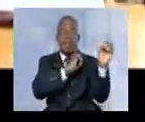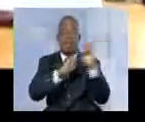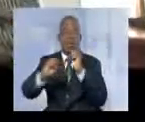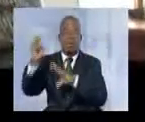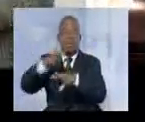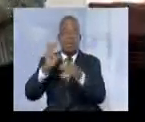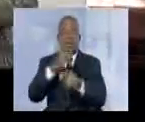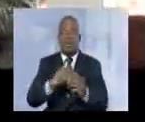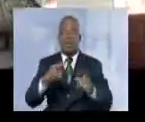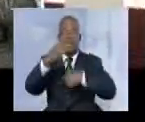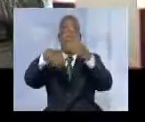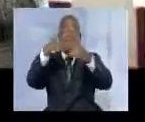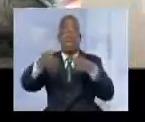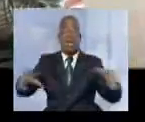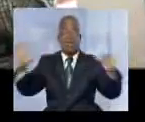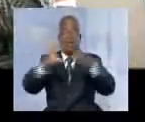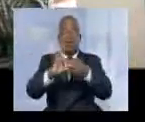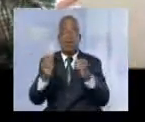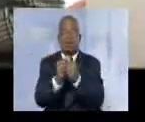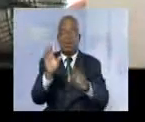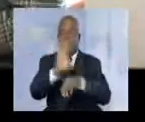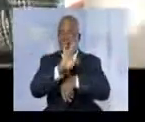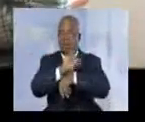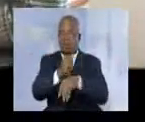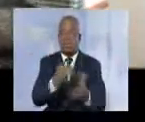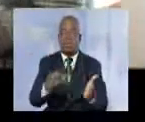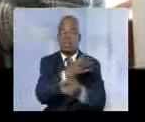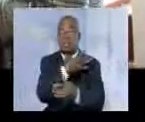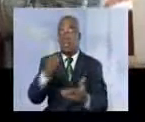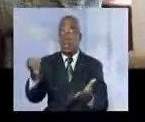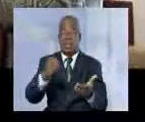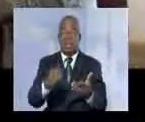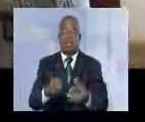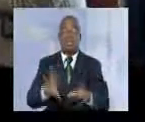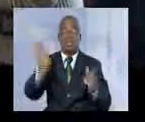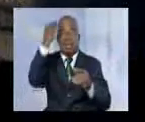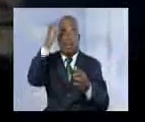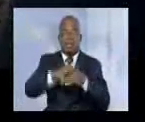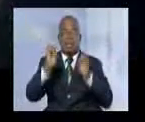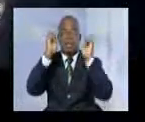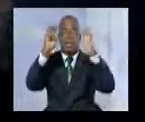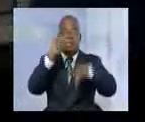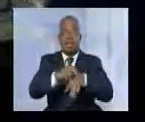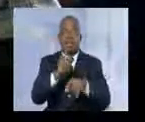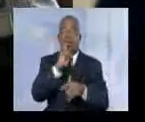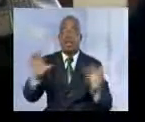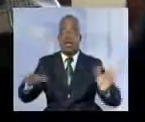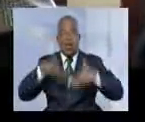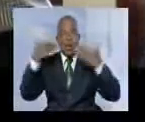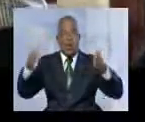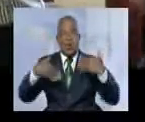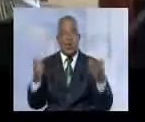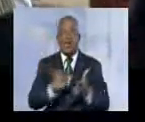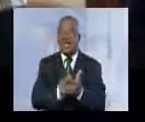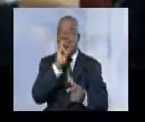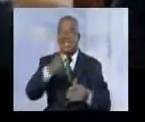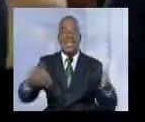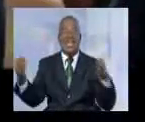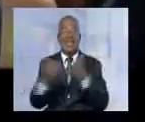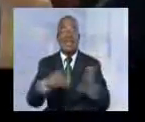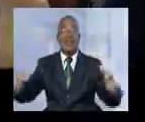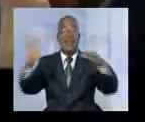suivi de la coopération avec le pays. Une vision partagée par le ministre Kandia Camara. Elle n'a pas manqué de saluer ce nouvel élan insufflé